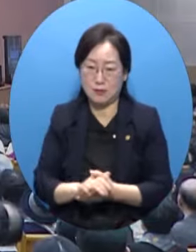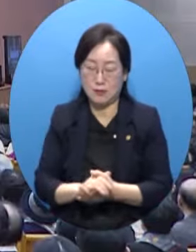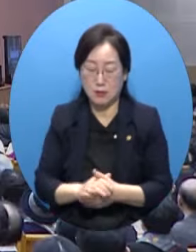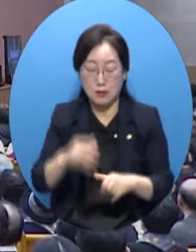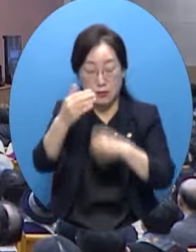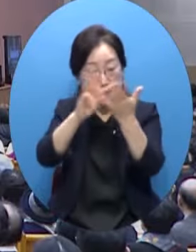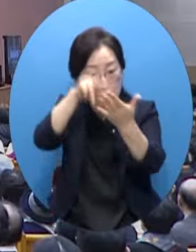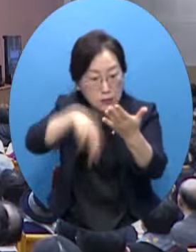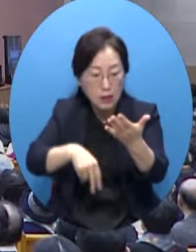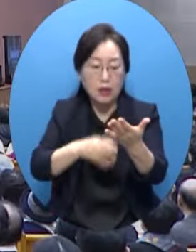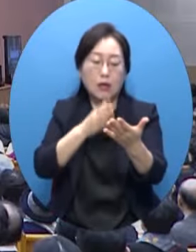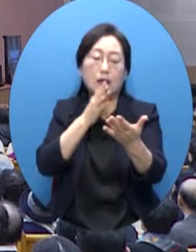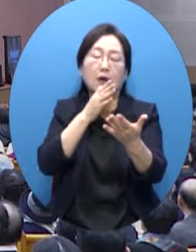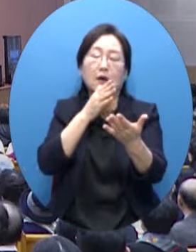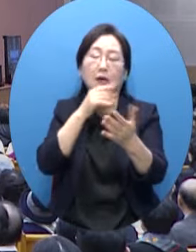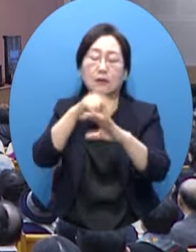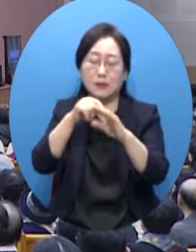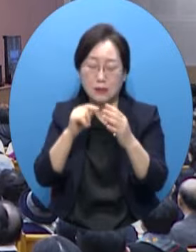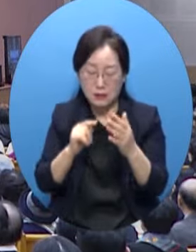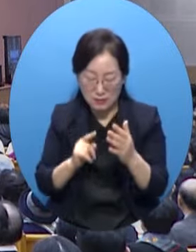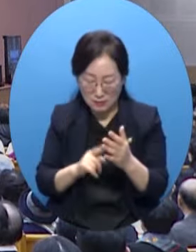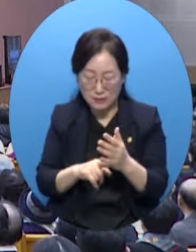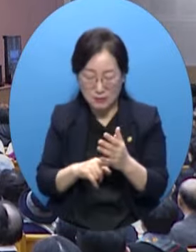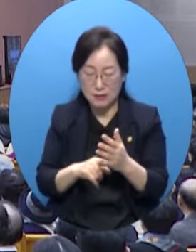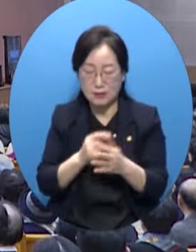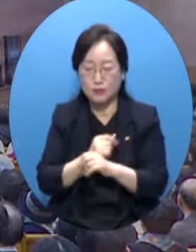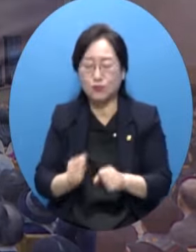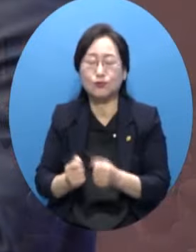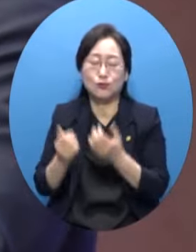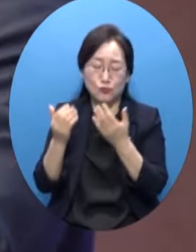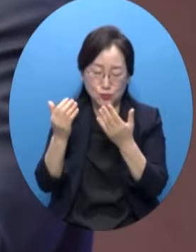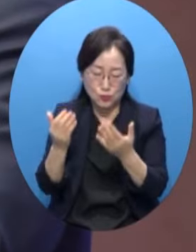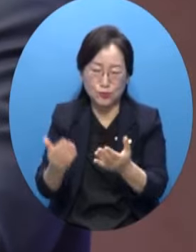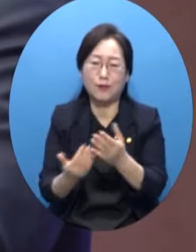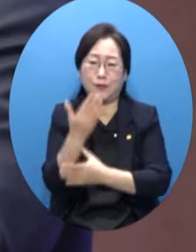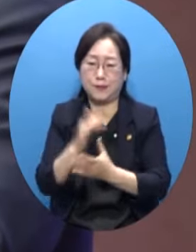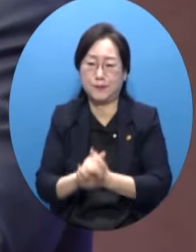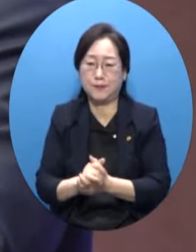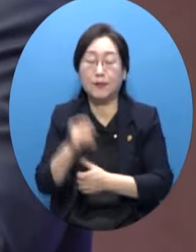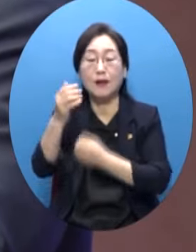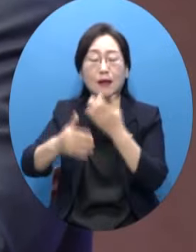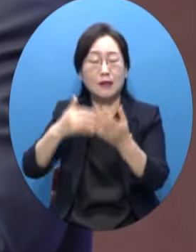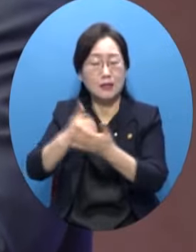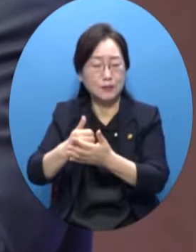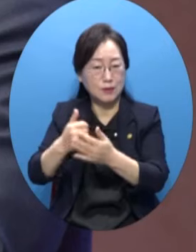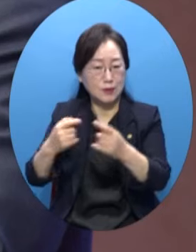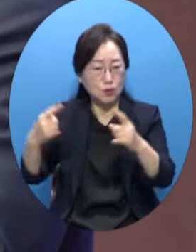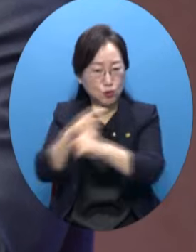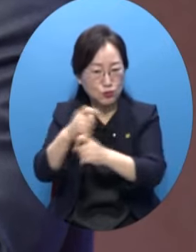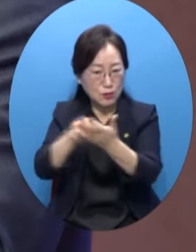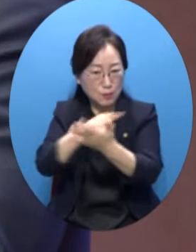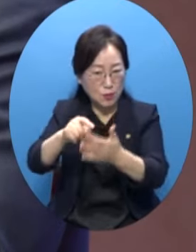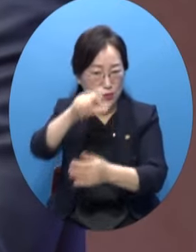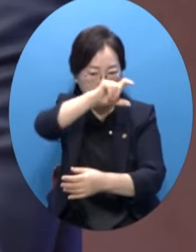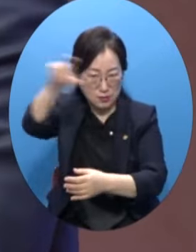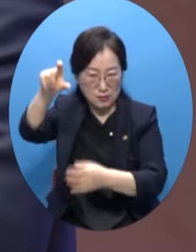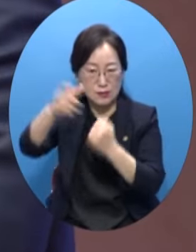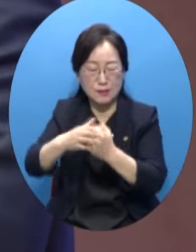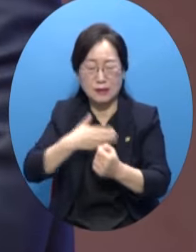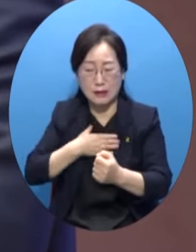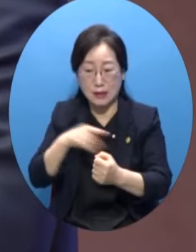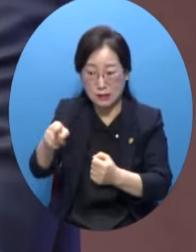읽고 나서 그제서야 마음에 용서할 마음이 생겨났습니다. 하나님께서 원수를 다 갚아주시는데 왜 내가 저